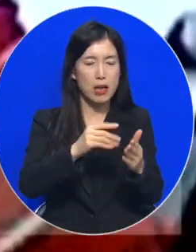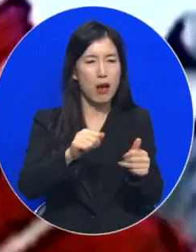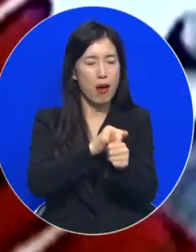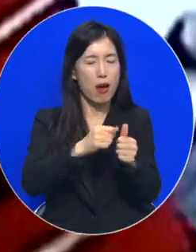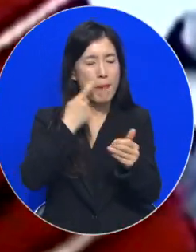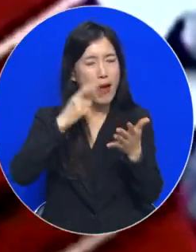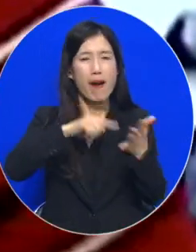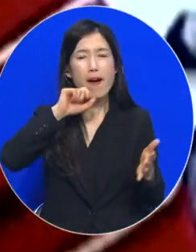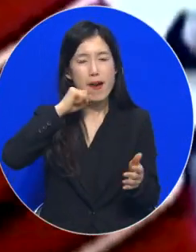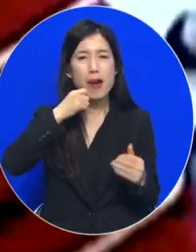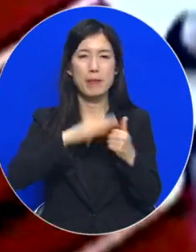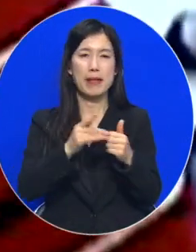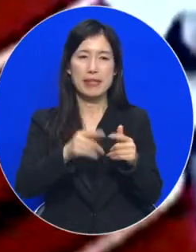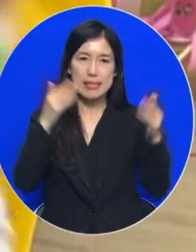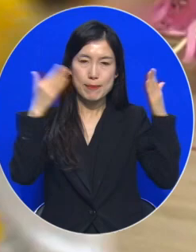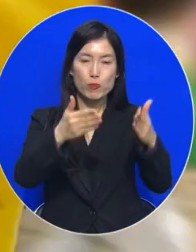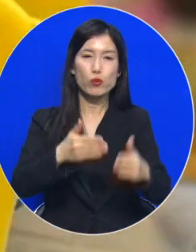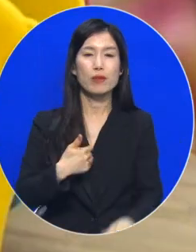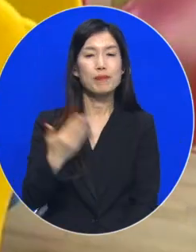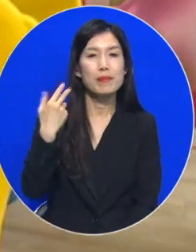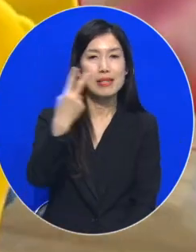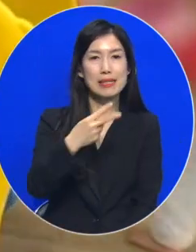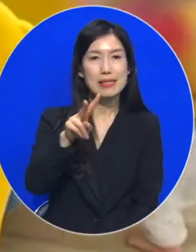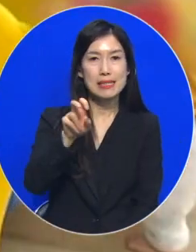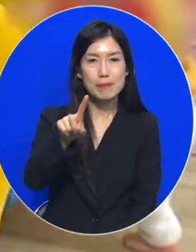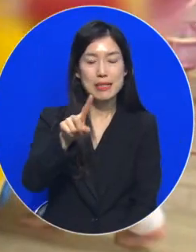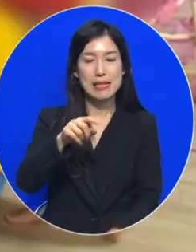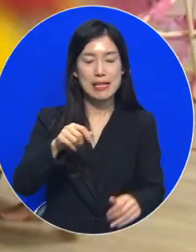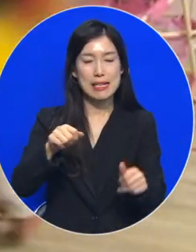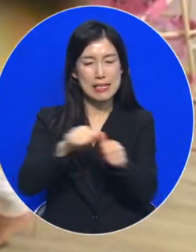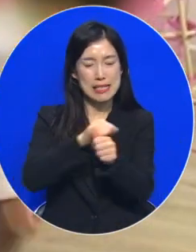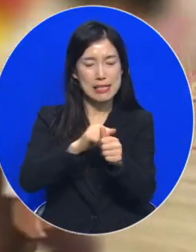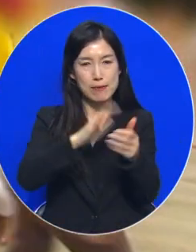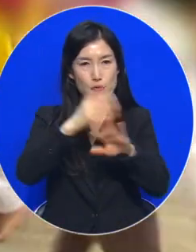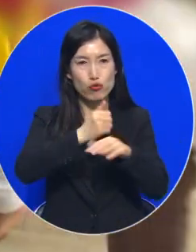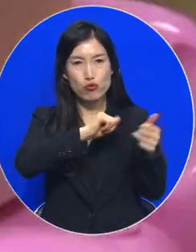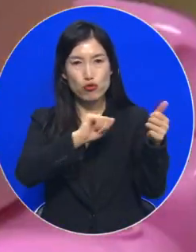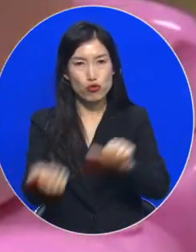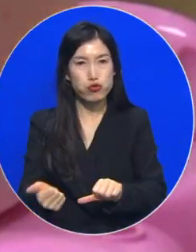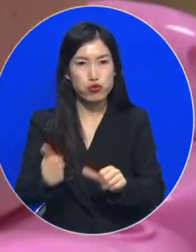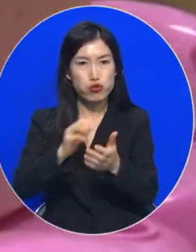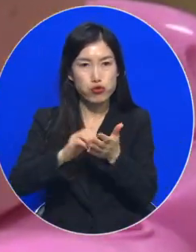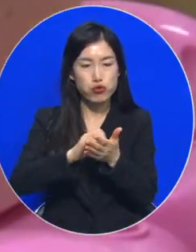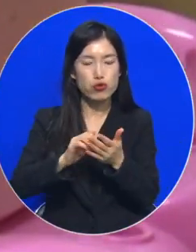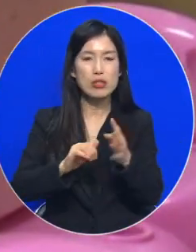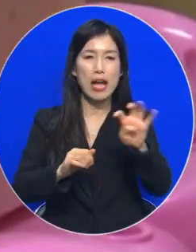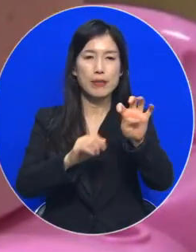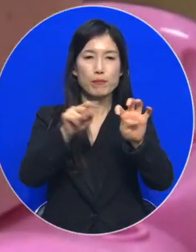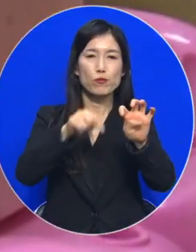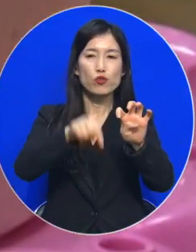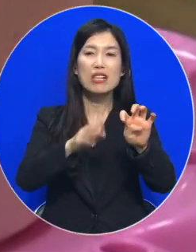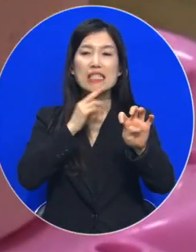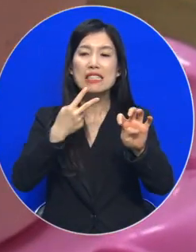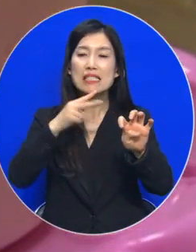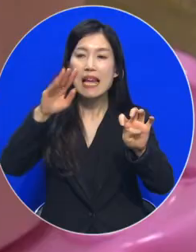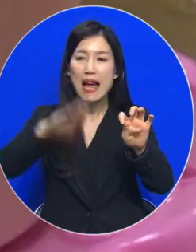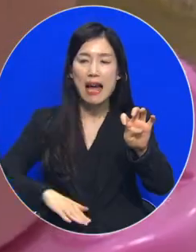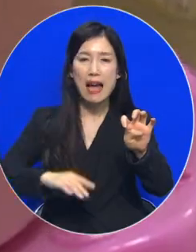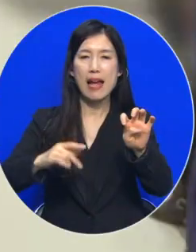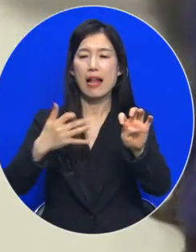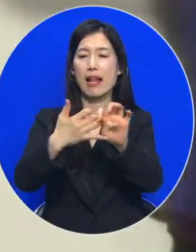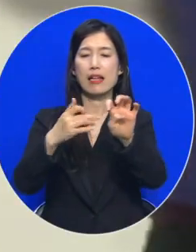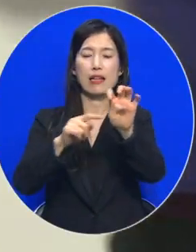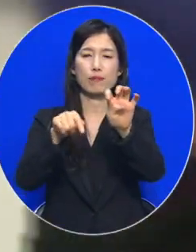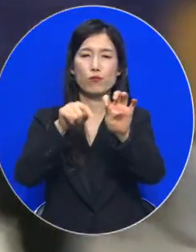발굴합니다 실제 2021년 아동 사망사건 총 마흔 건 중 만 2세 이하가 19건을 차지하기도